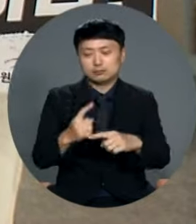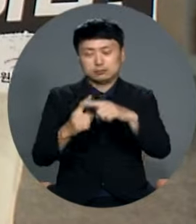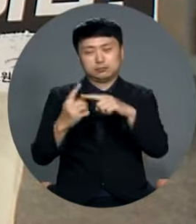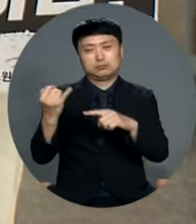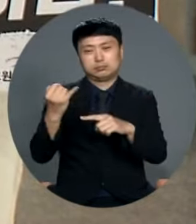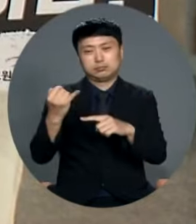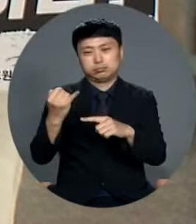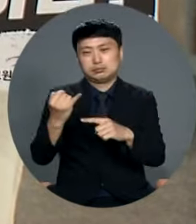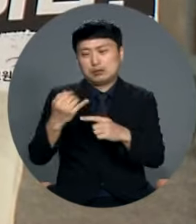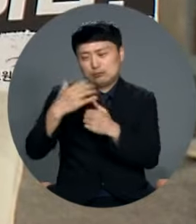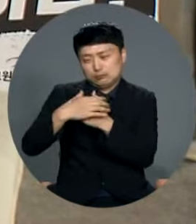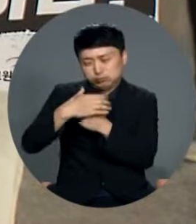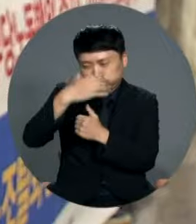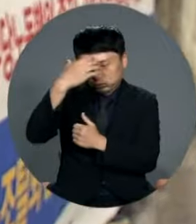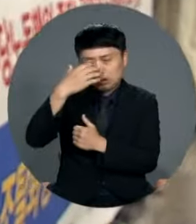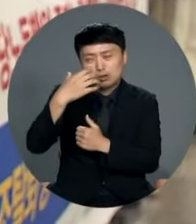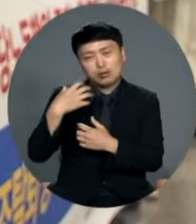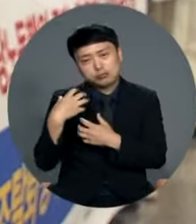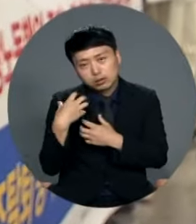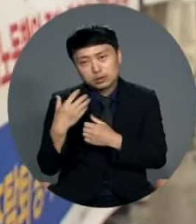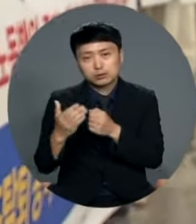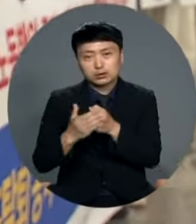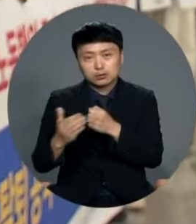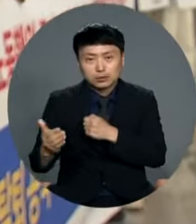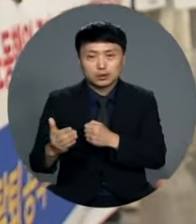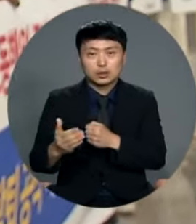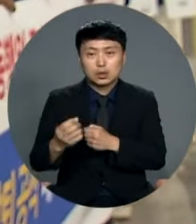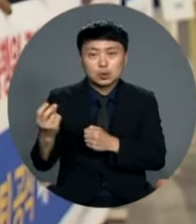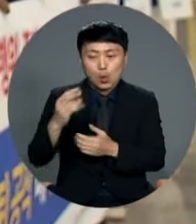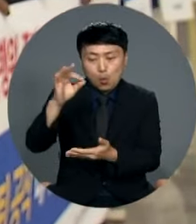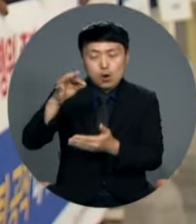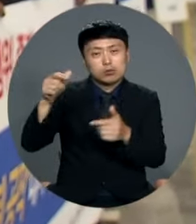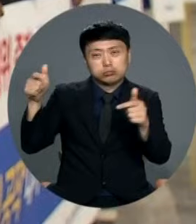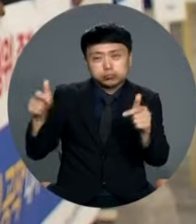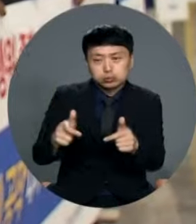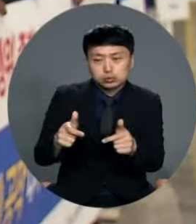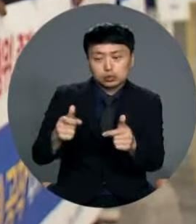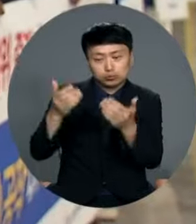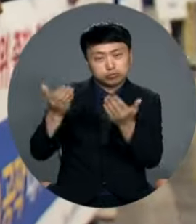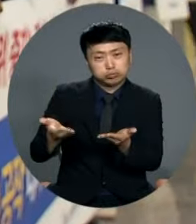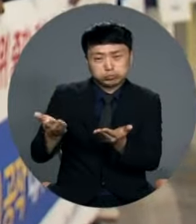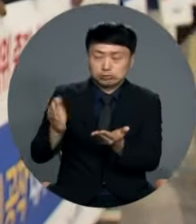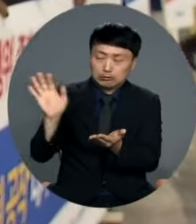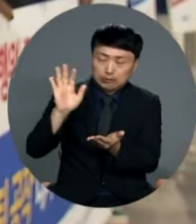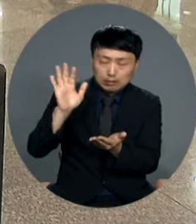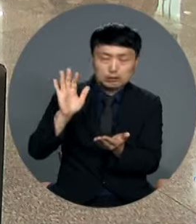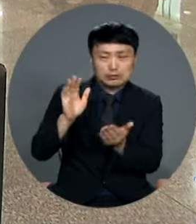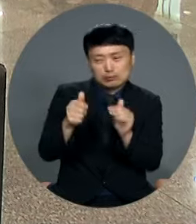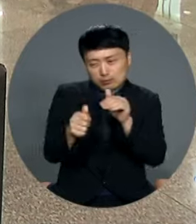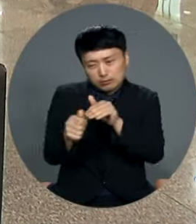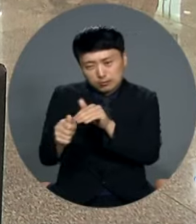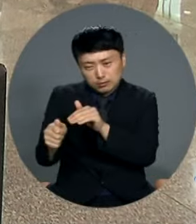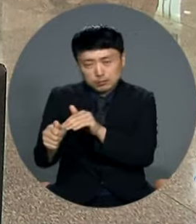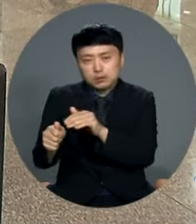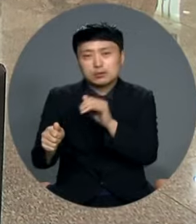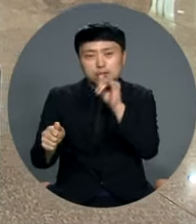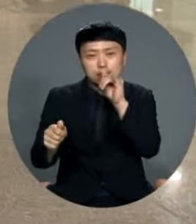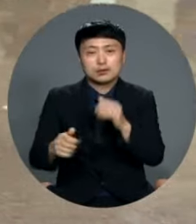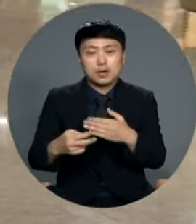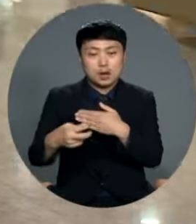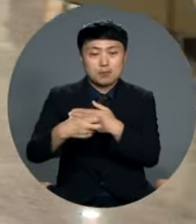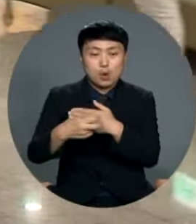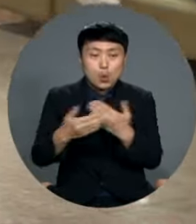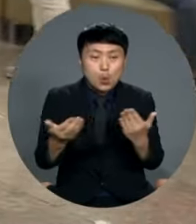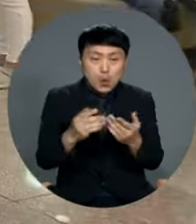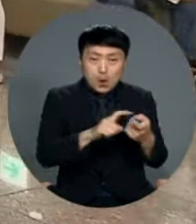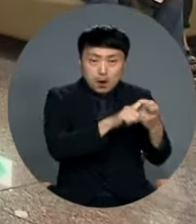말합니다. 또 무급휴가나 원치 않는 연차를 쓰도록 했다는 주장도 제기됐습니다. 병원과 노조는 다음